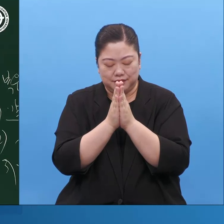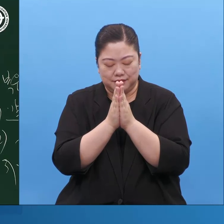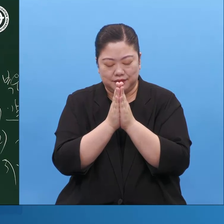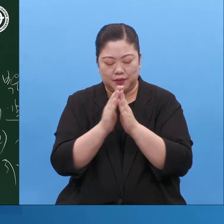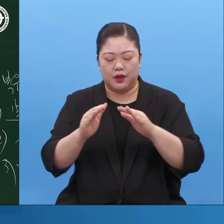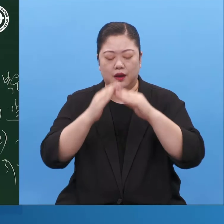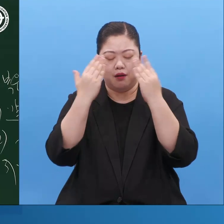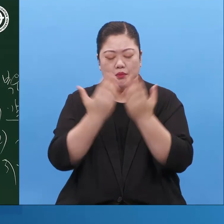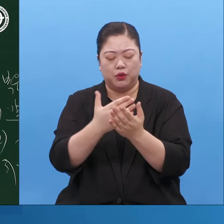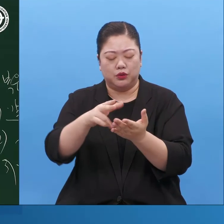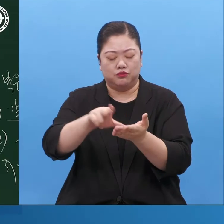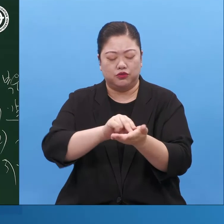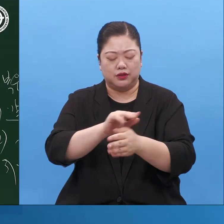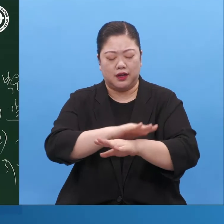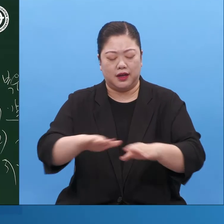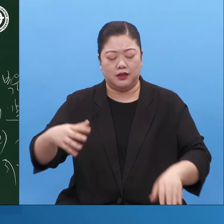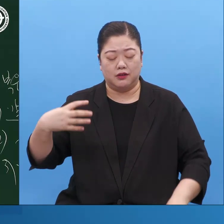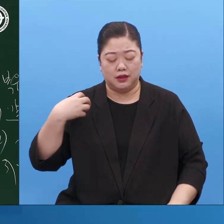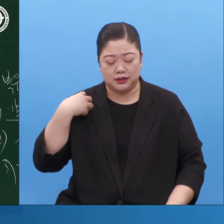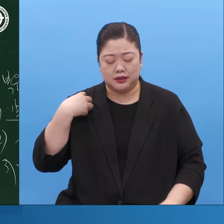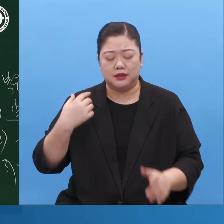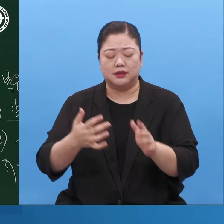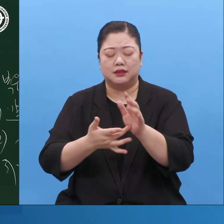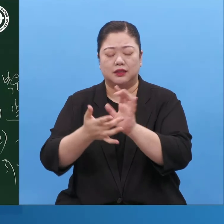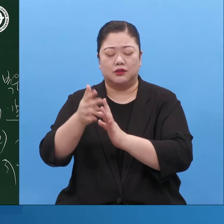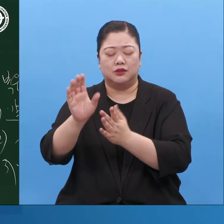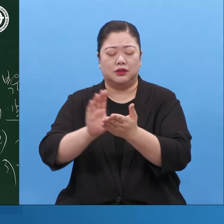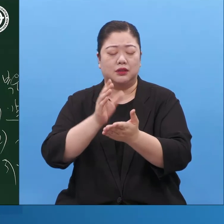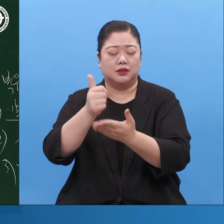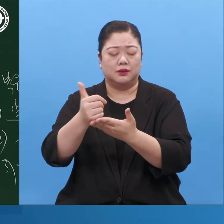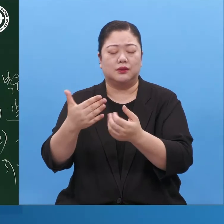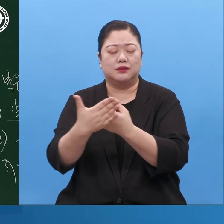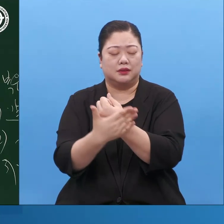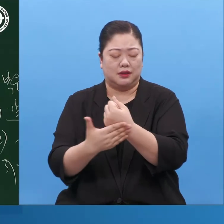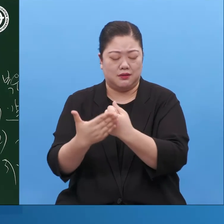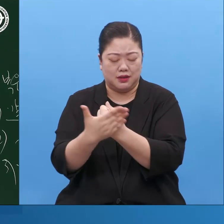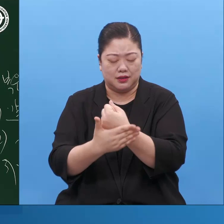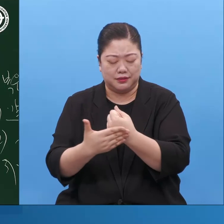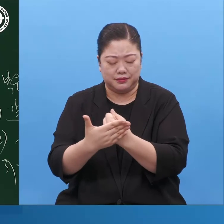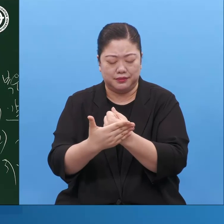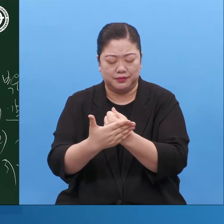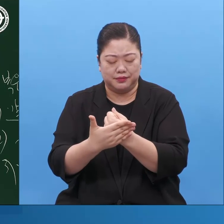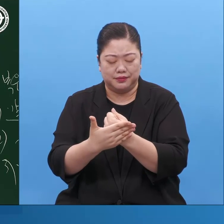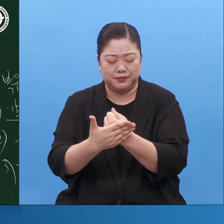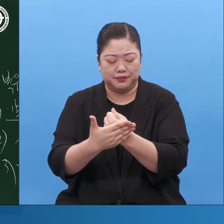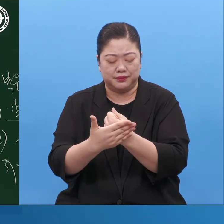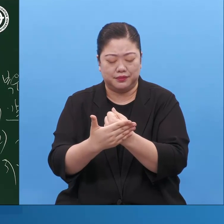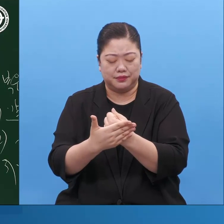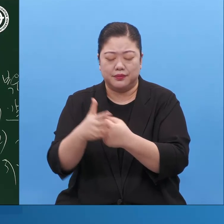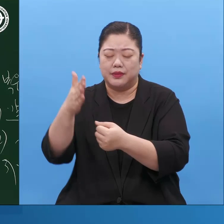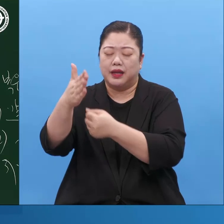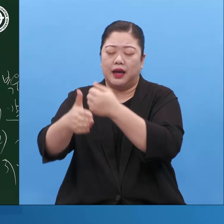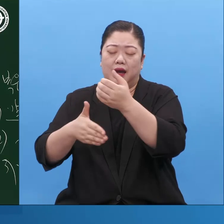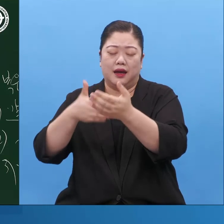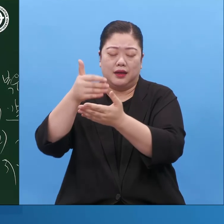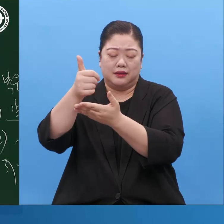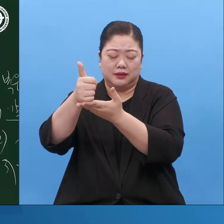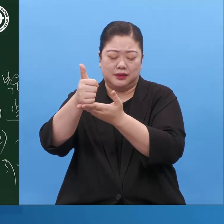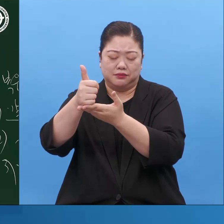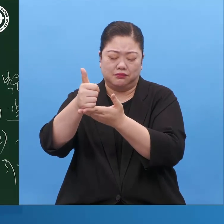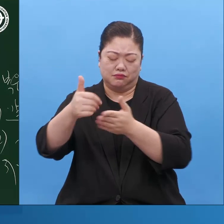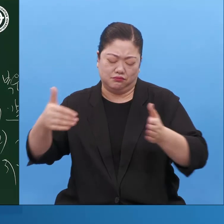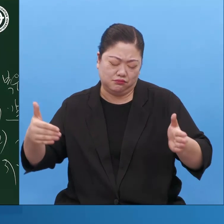모든 문제 해결자이신 예수 그리스도의 은혜와 우리 하나님의